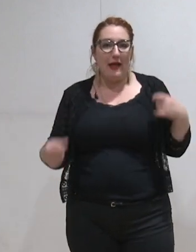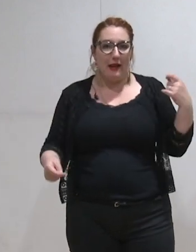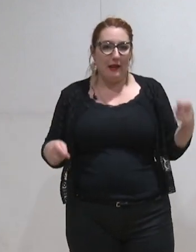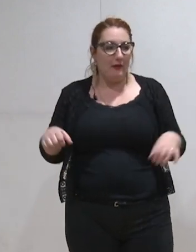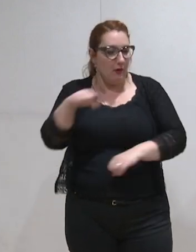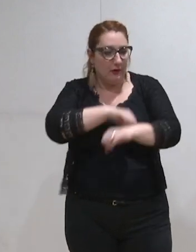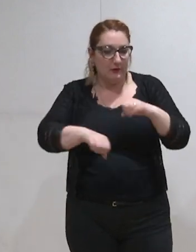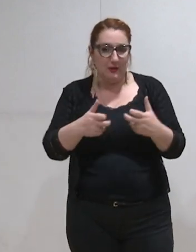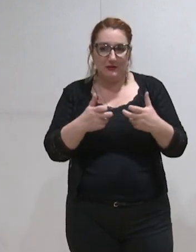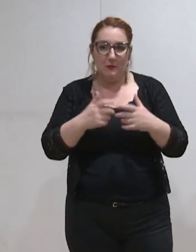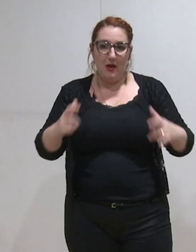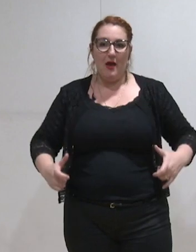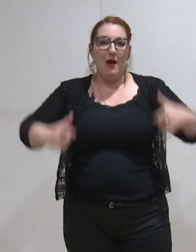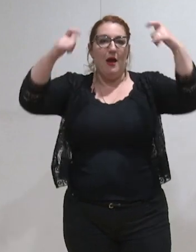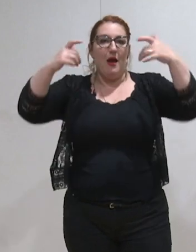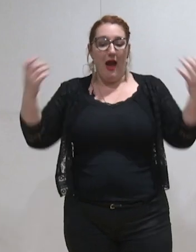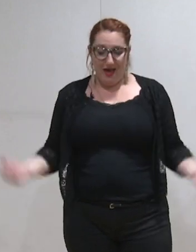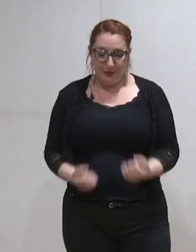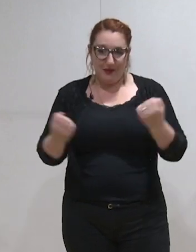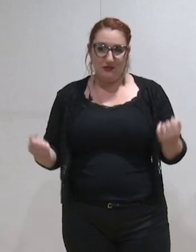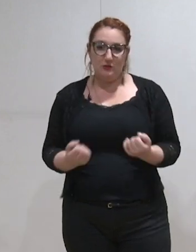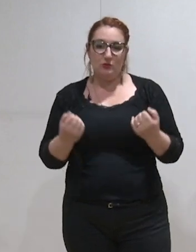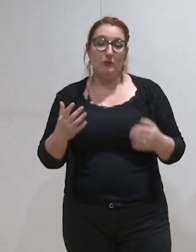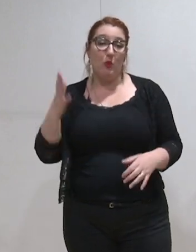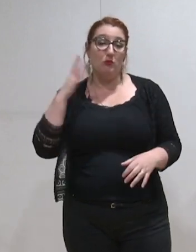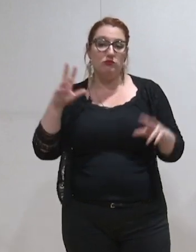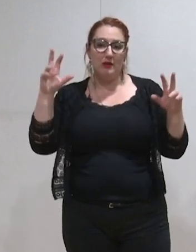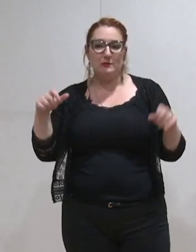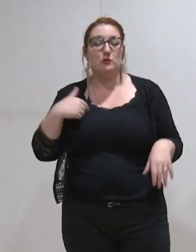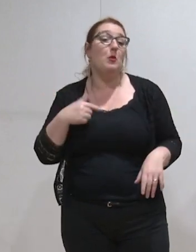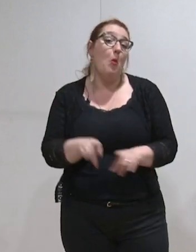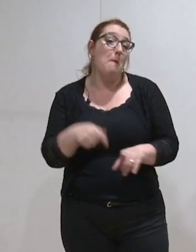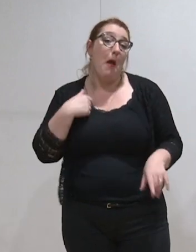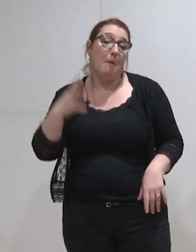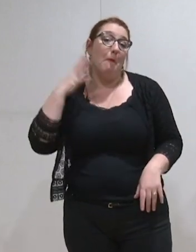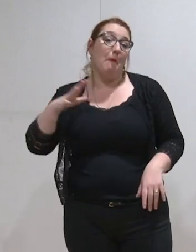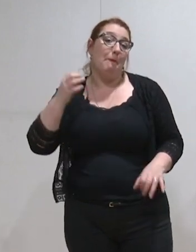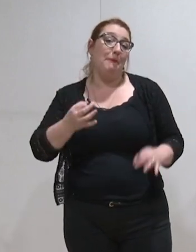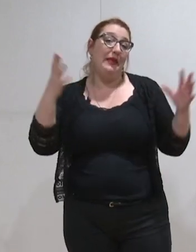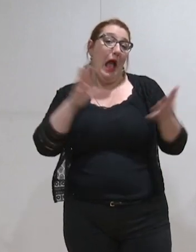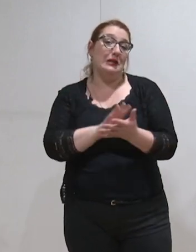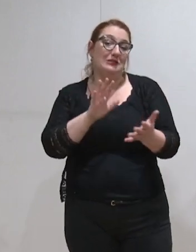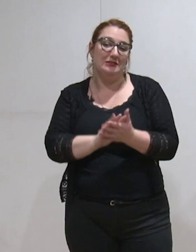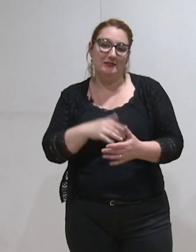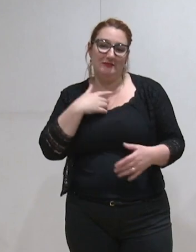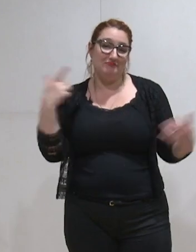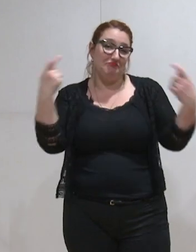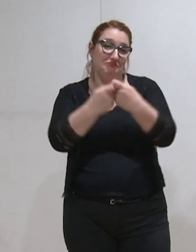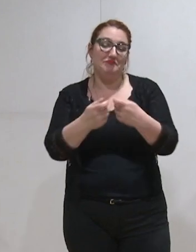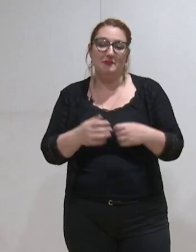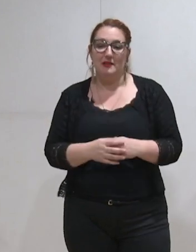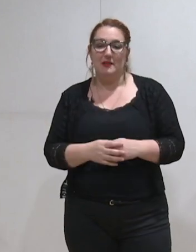animations de pied d'immeuble pour reprendre peut-être une expression un peu archaïque mais je le suis donc comme ça au moins ça ira voilà ça ça va dans le